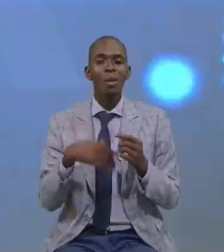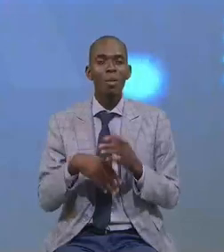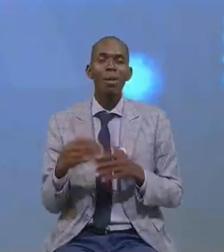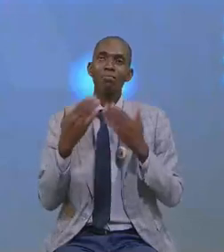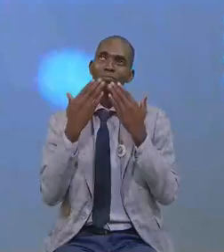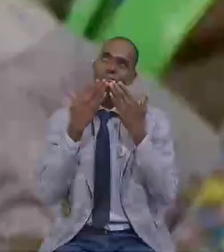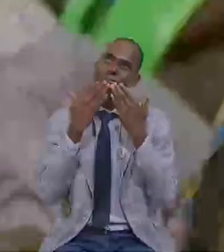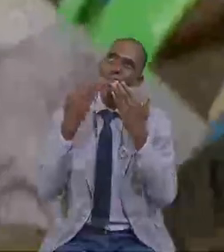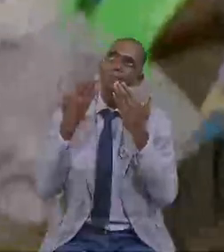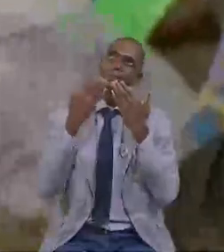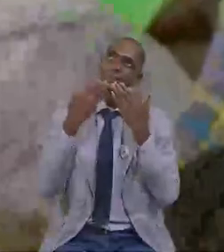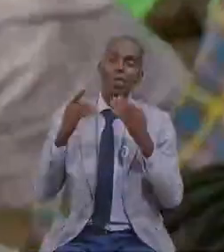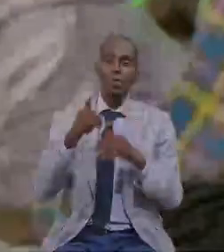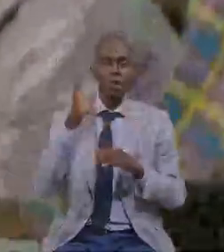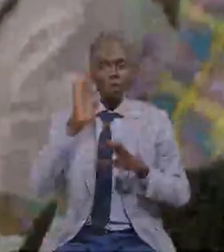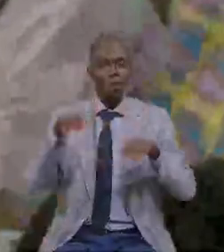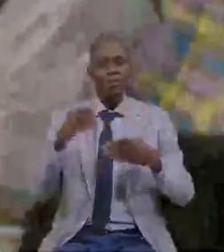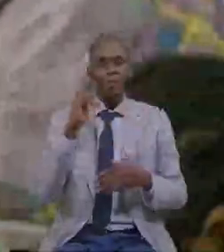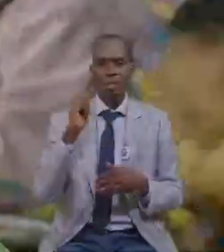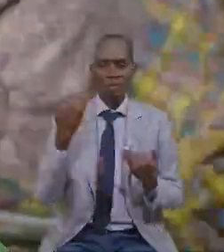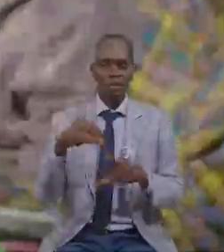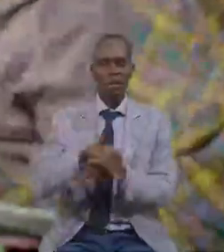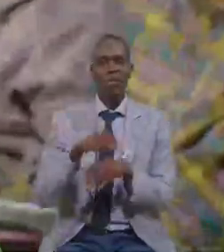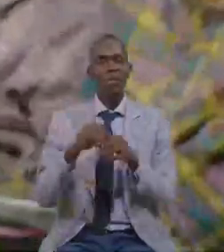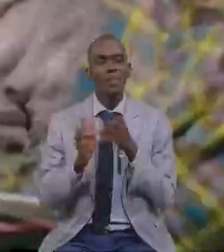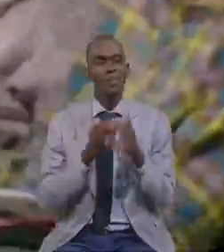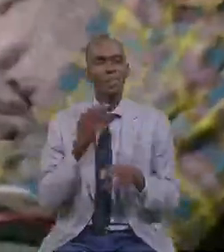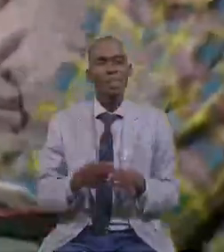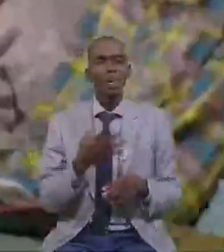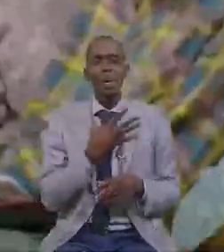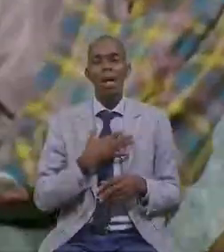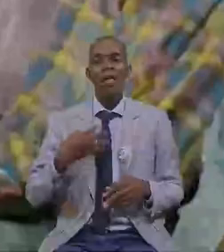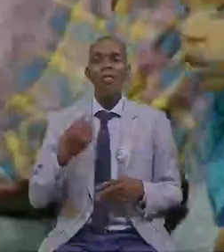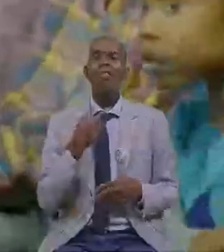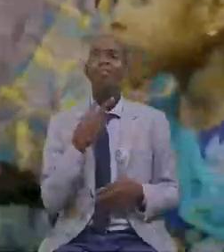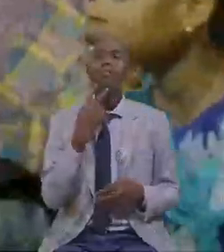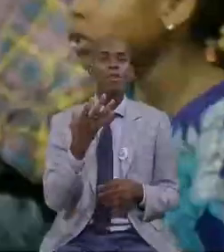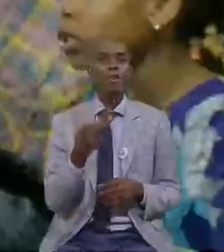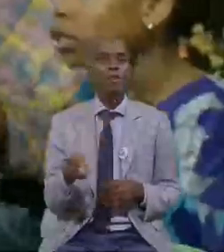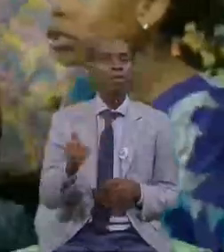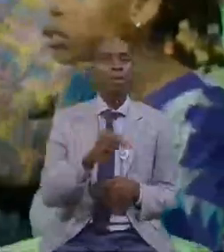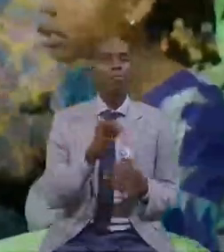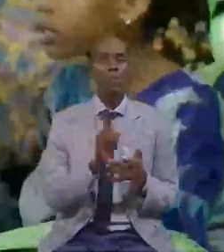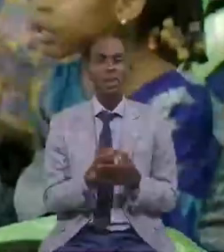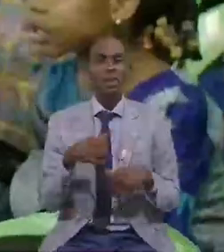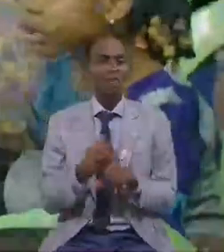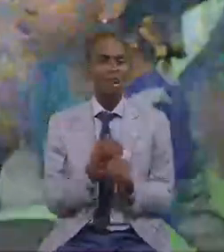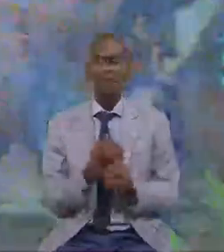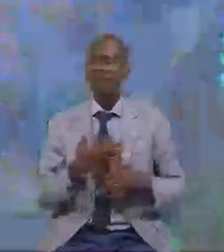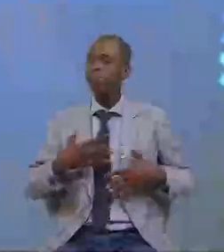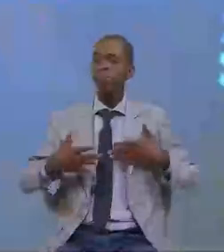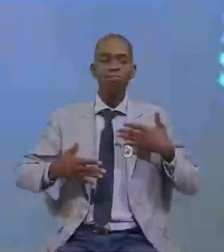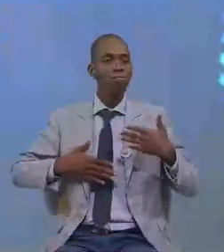grâce. Vous allez donner des témoignages ce soir et des cris de réjouissance.